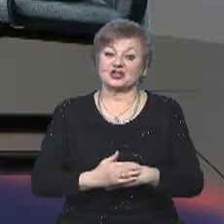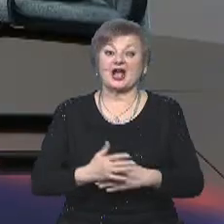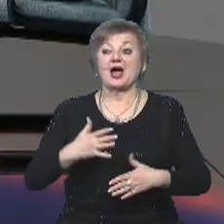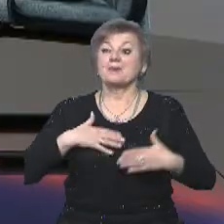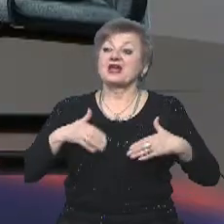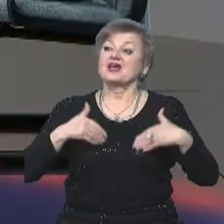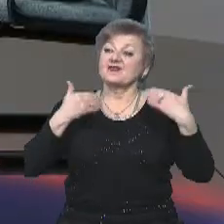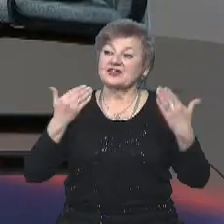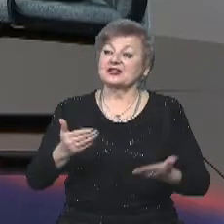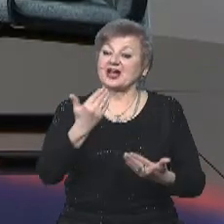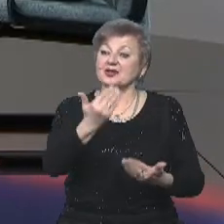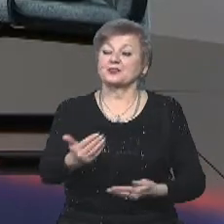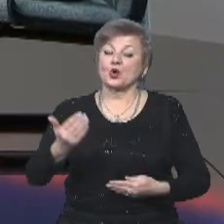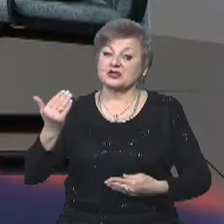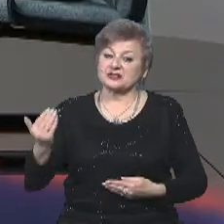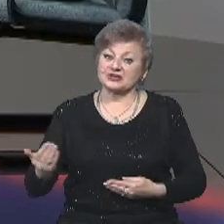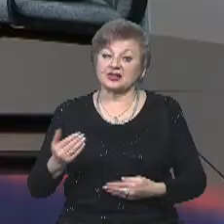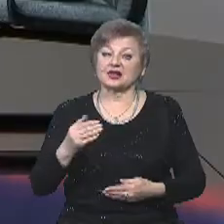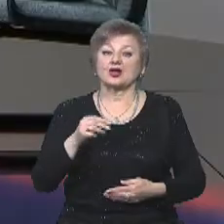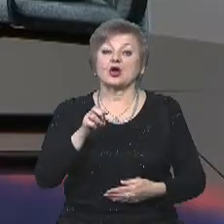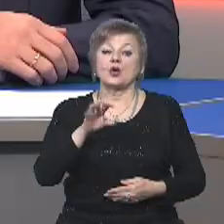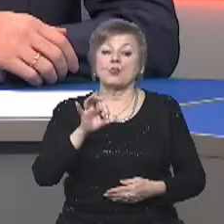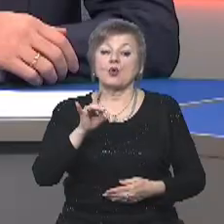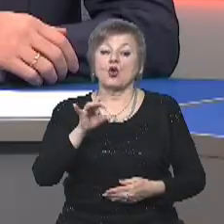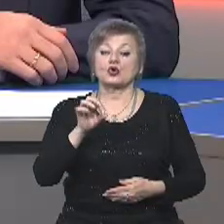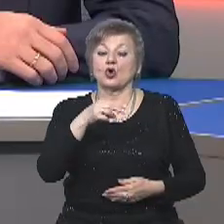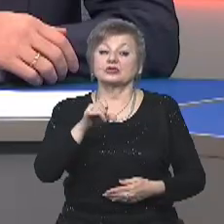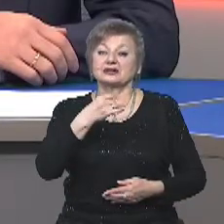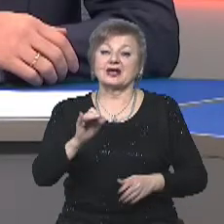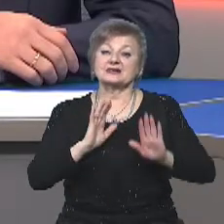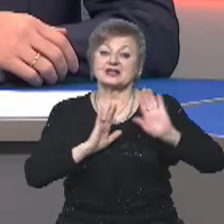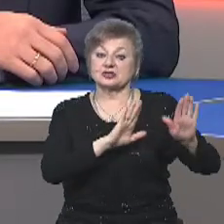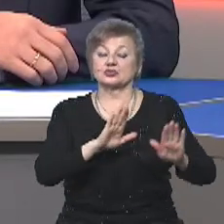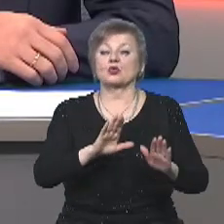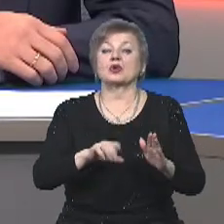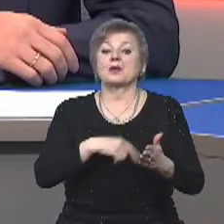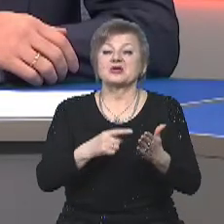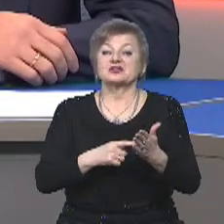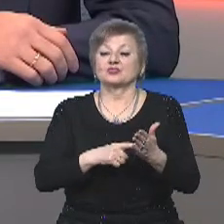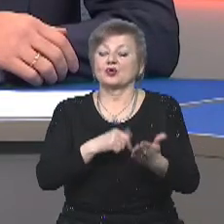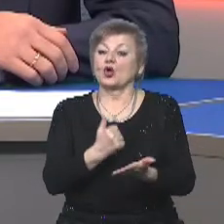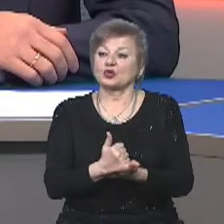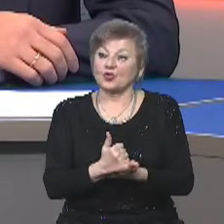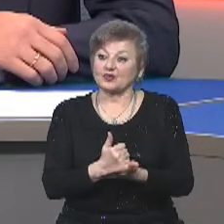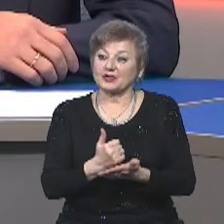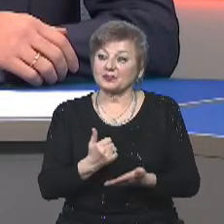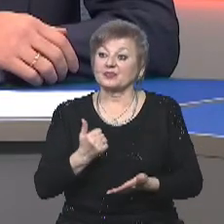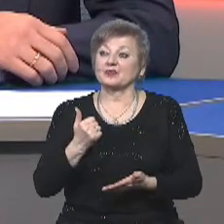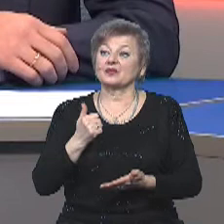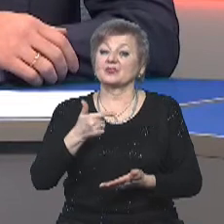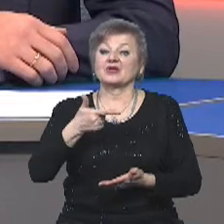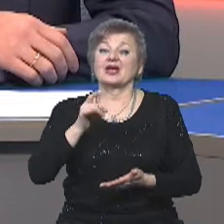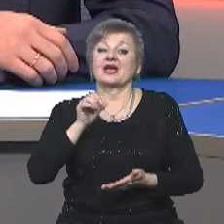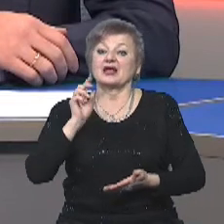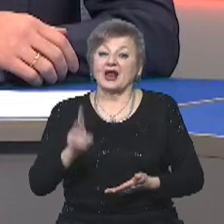я вітаю наших гостей. Це Олексій Бородай, заступник Запорізького міського голови. Добрий вечір. І пан Олександр